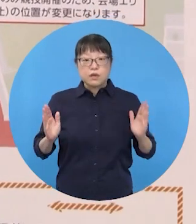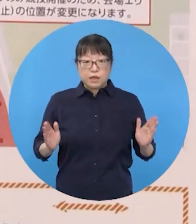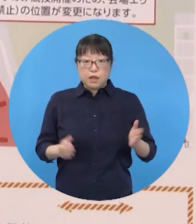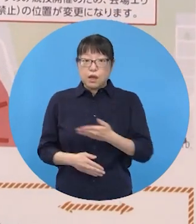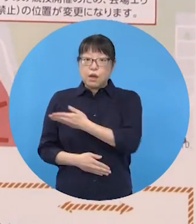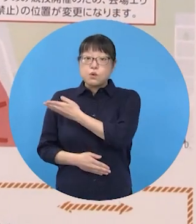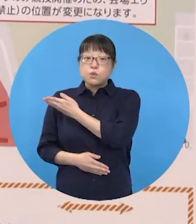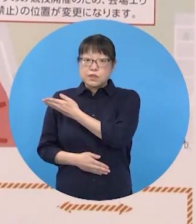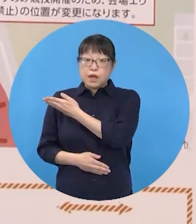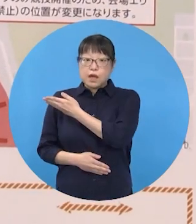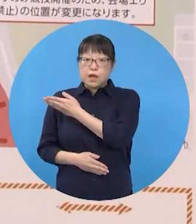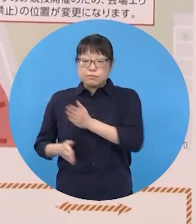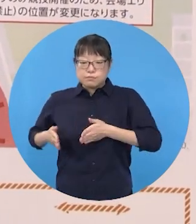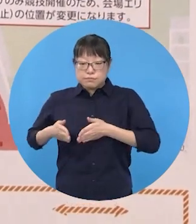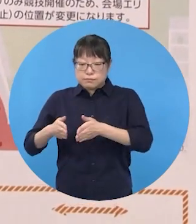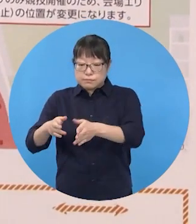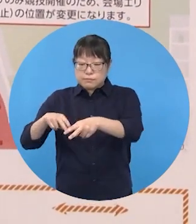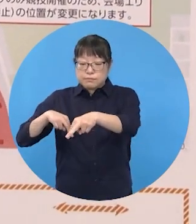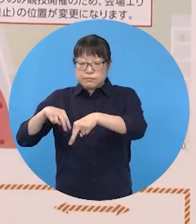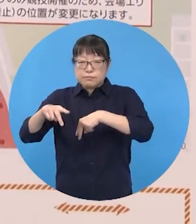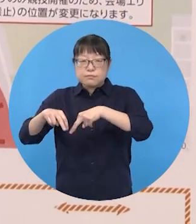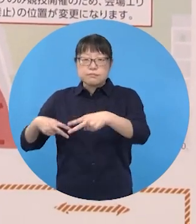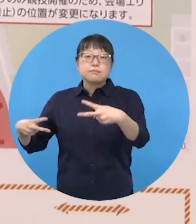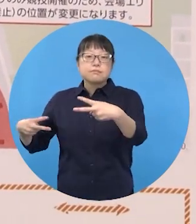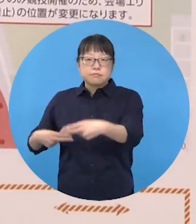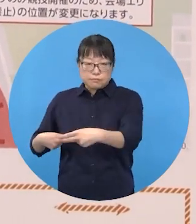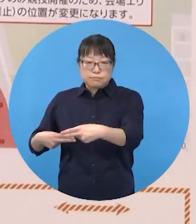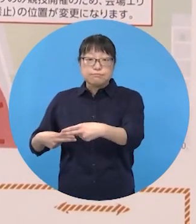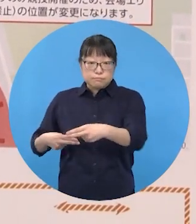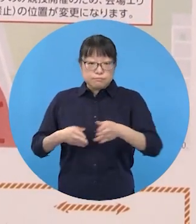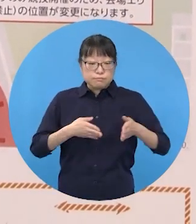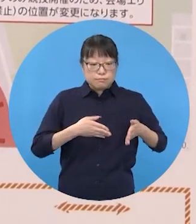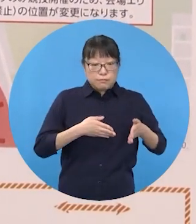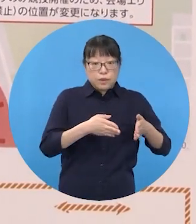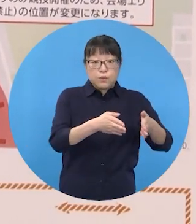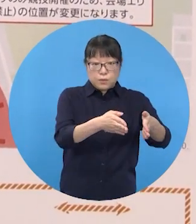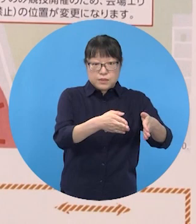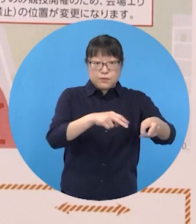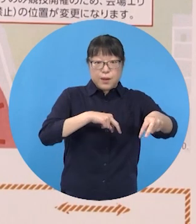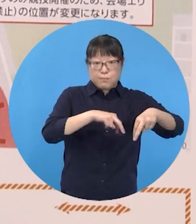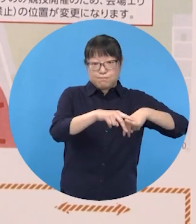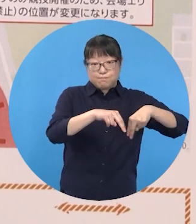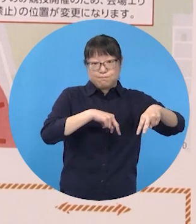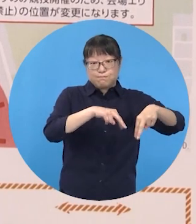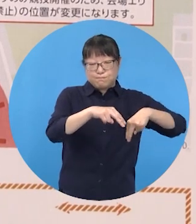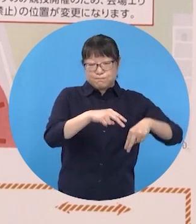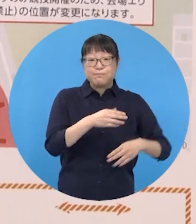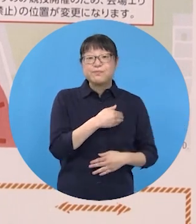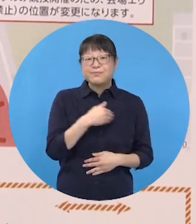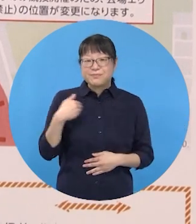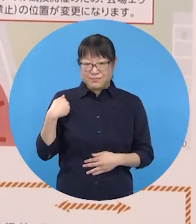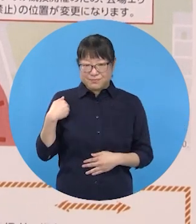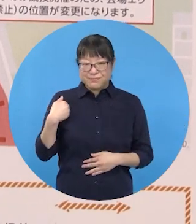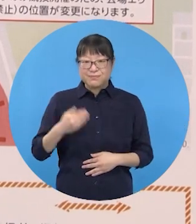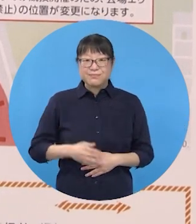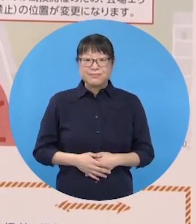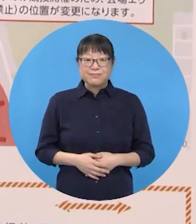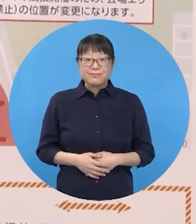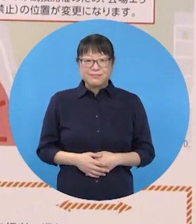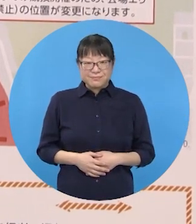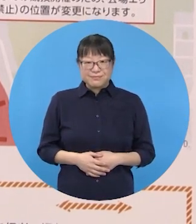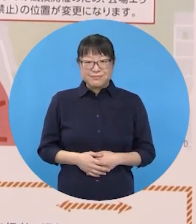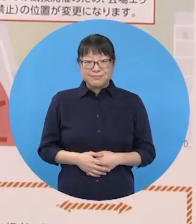森総合スポーツプラザの北側の歩道で交通規制が実施されます。逆側の歩道は通行が可能です